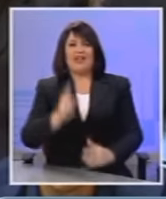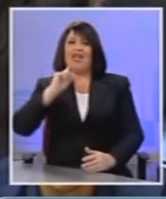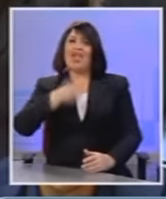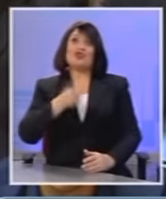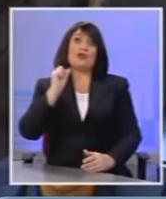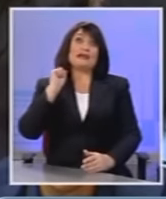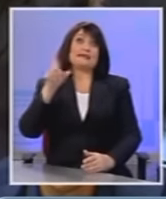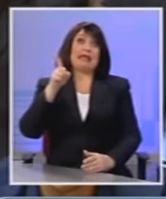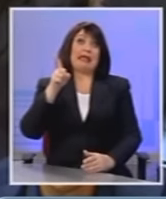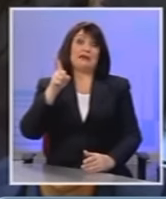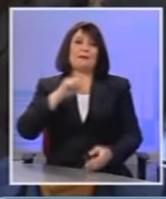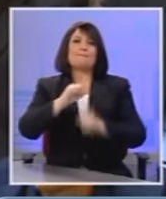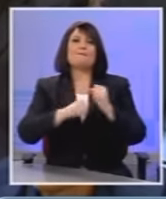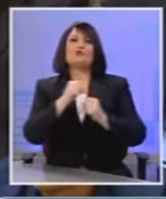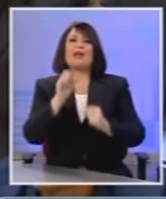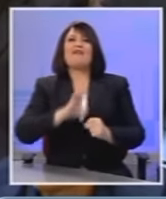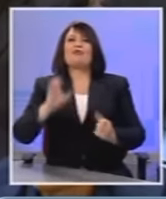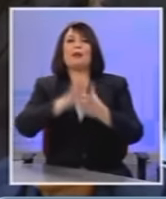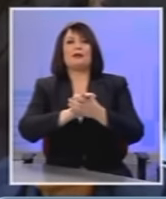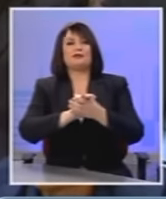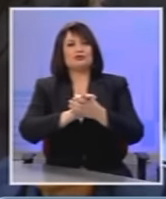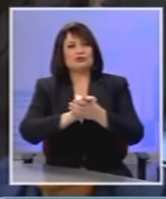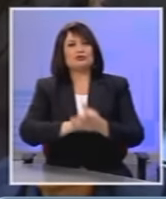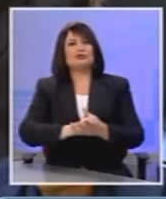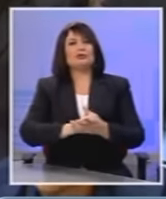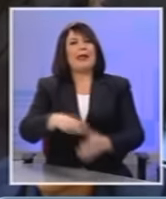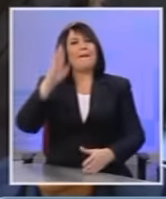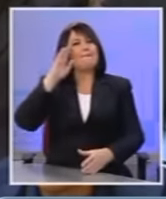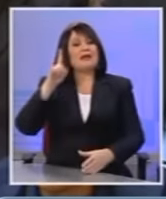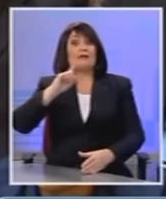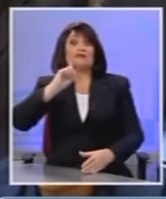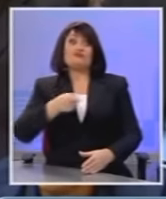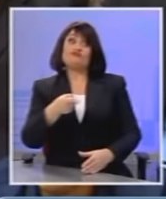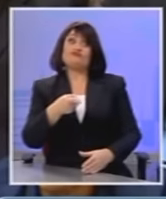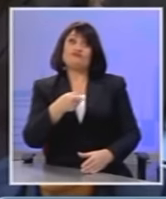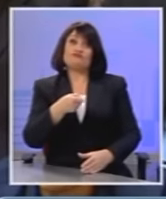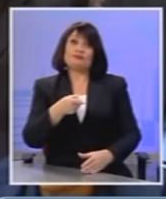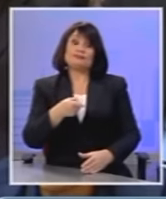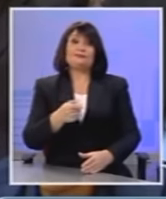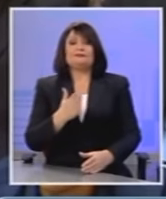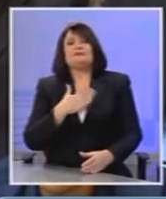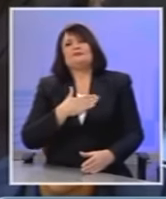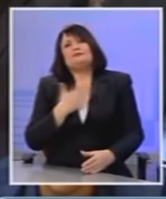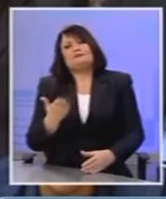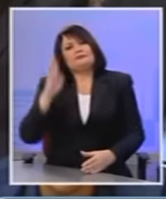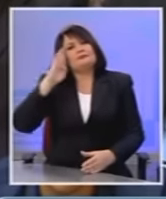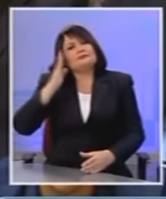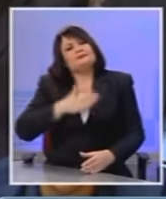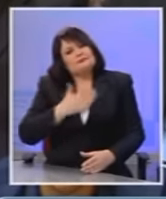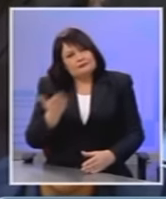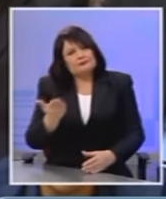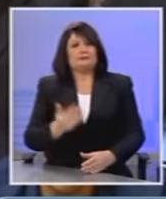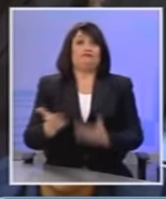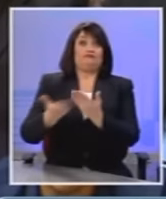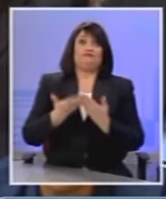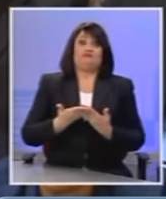αφεντικών, προσπαθούμε της Ευρωπαϊκής Ένωσης και των Ηνωμένων Πολιτειών, τις οποίες ευχαριστήσαμε για την